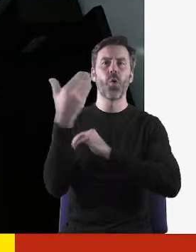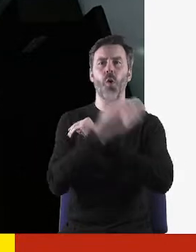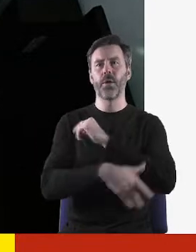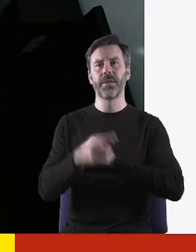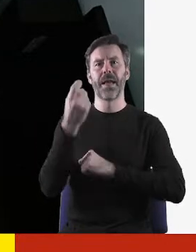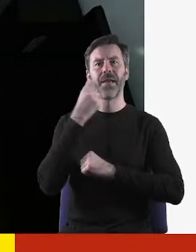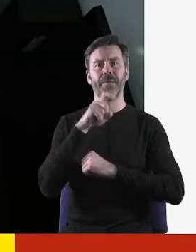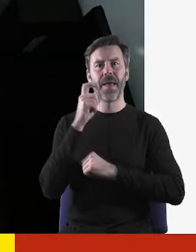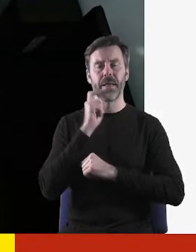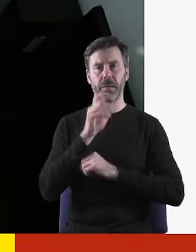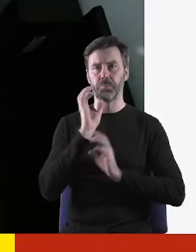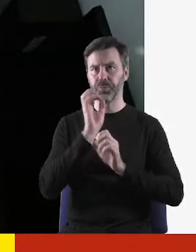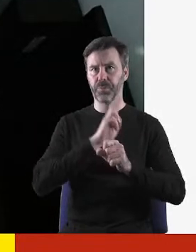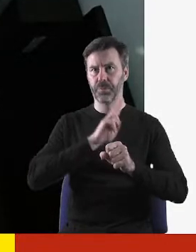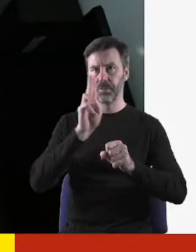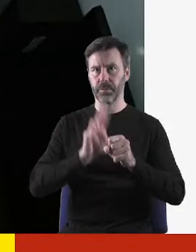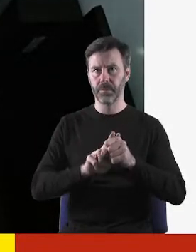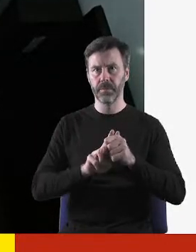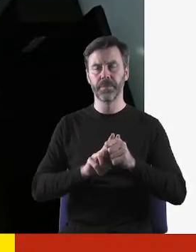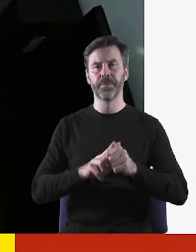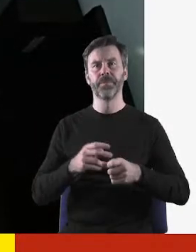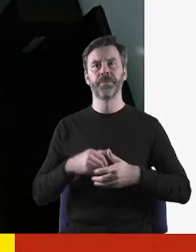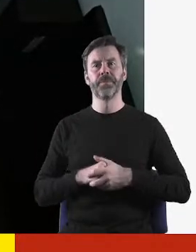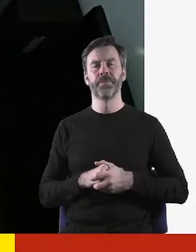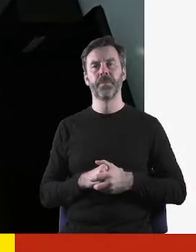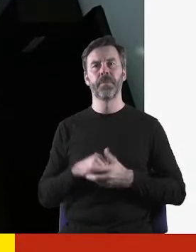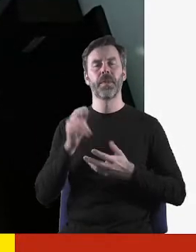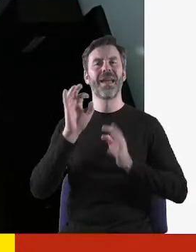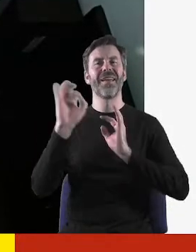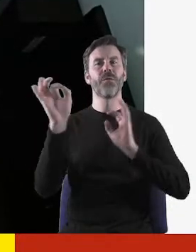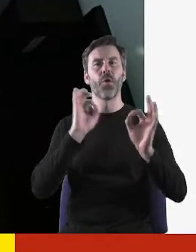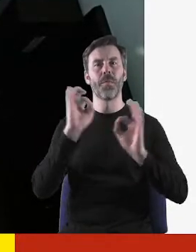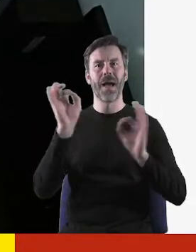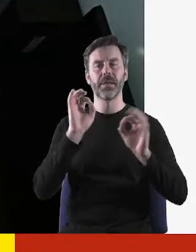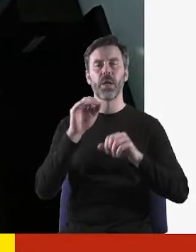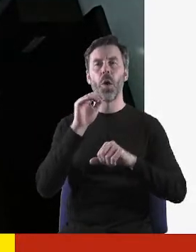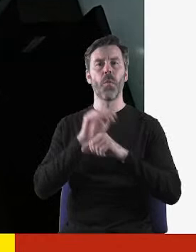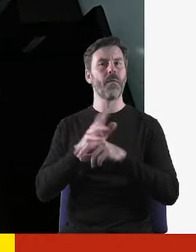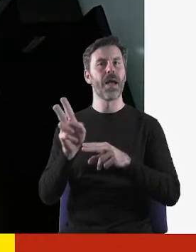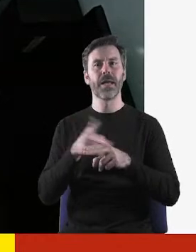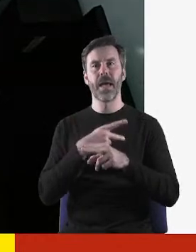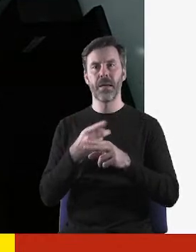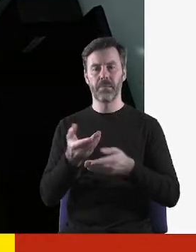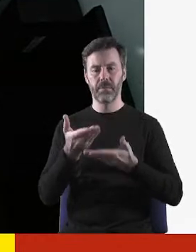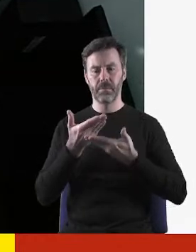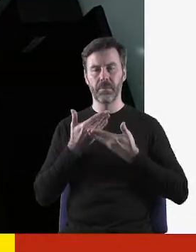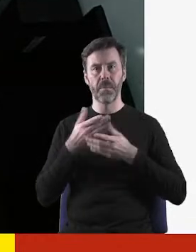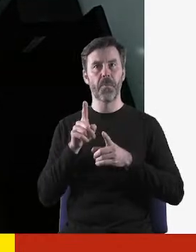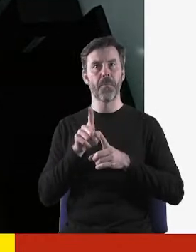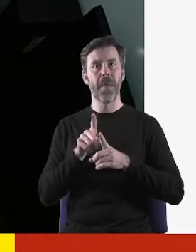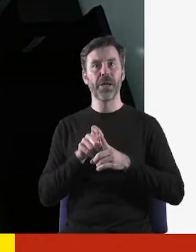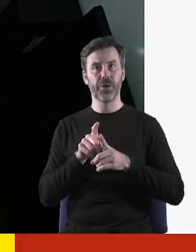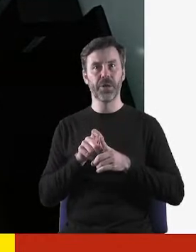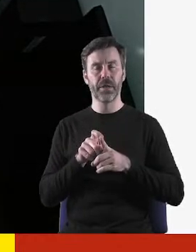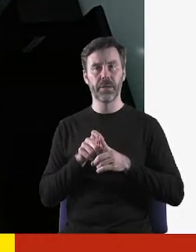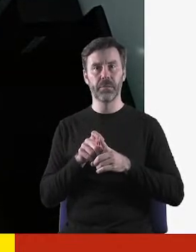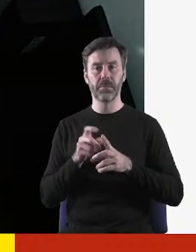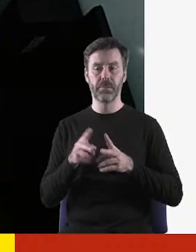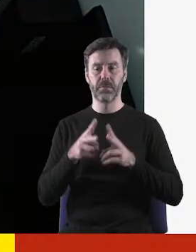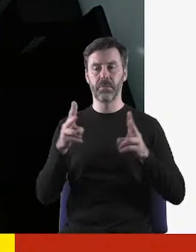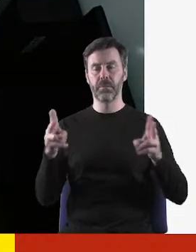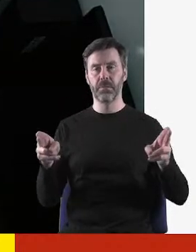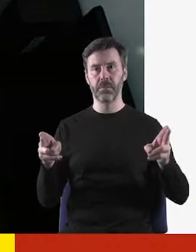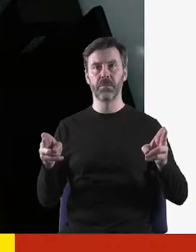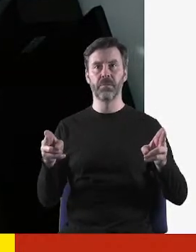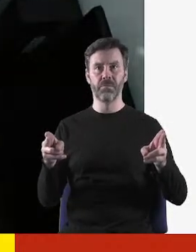kwietnia. Informacja w tej sprawie i umowa przyszła w październiku. Czyli zdajemy sobie